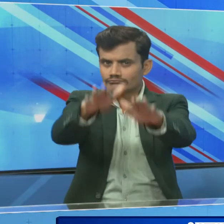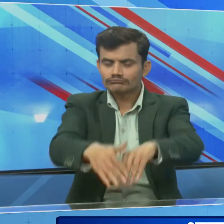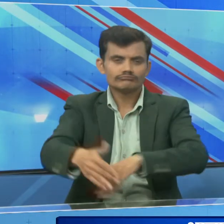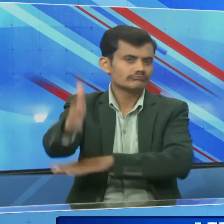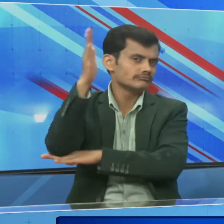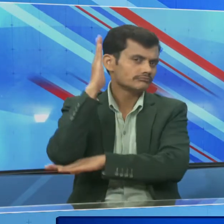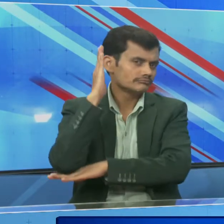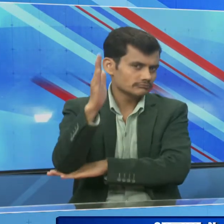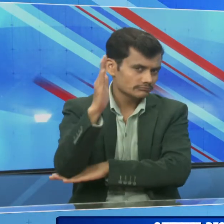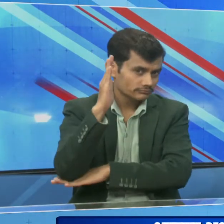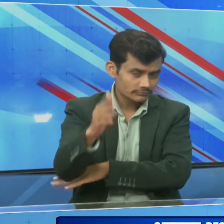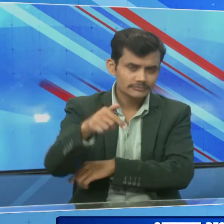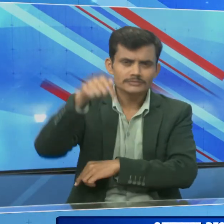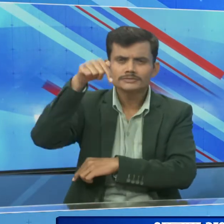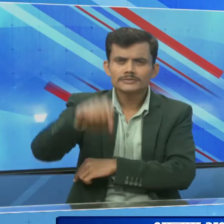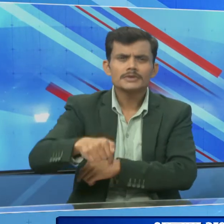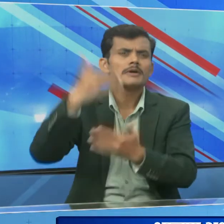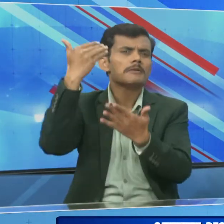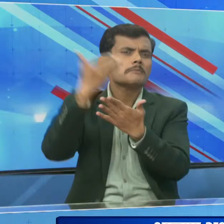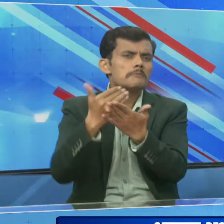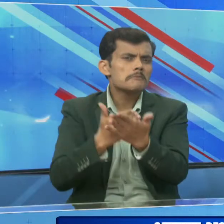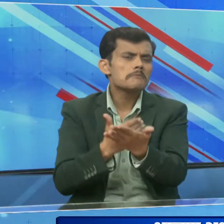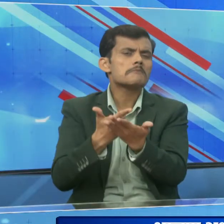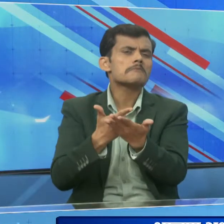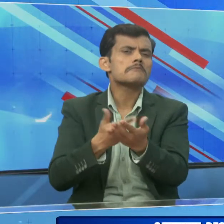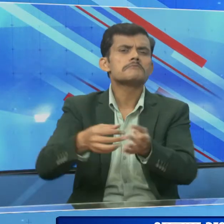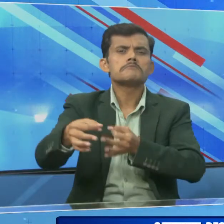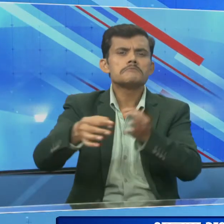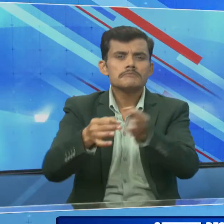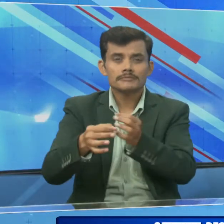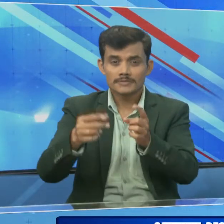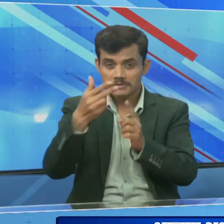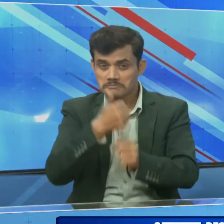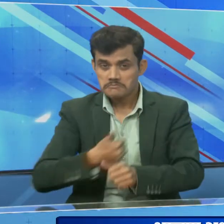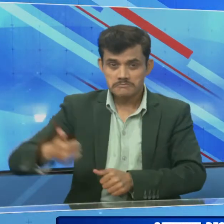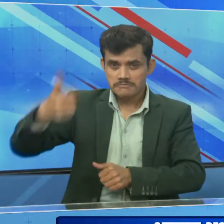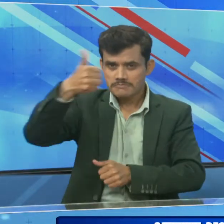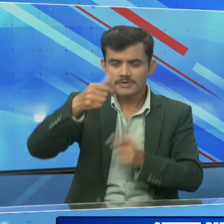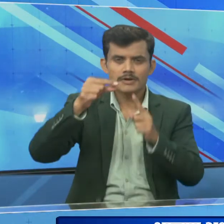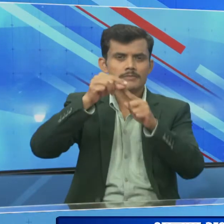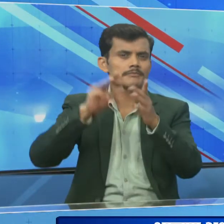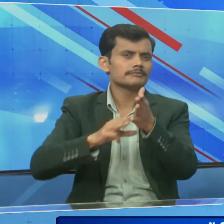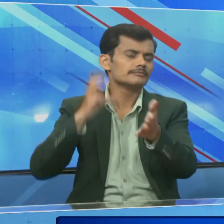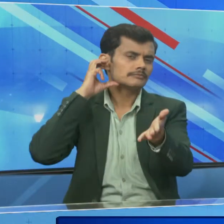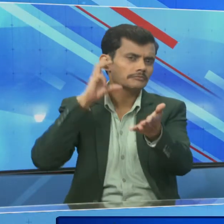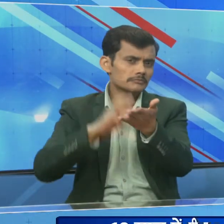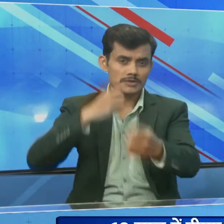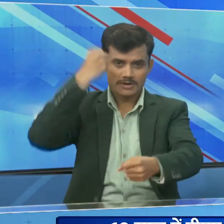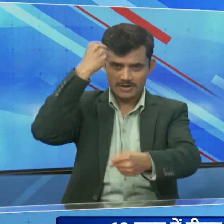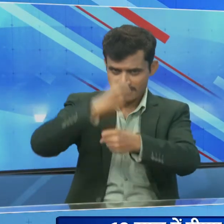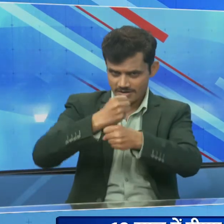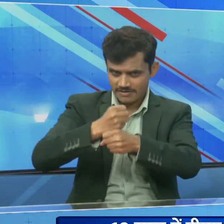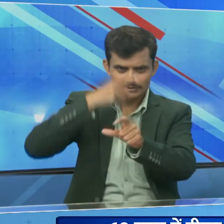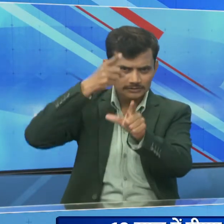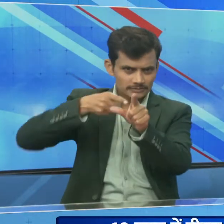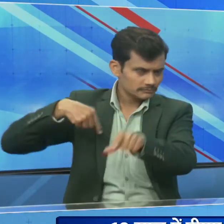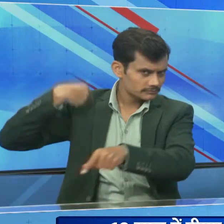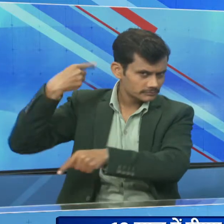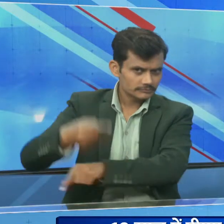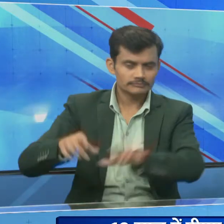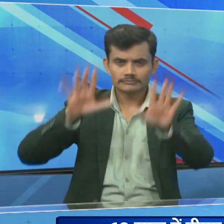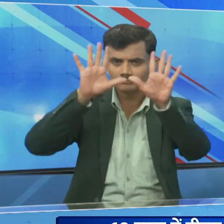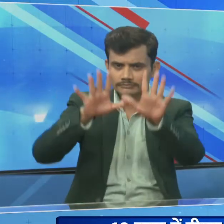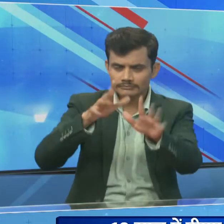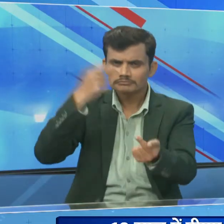शामिल हुए। इस मौके पर जनसभा को संबोधित करते हुए भाजपा अध्यक्ष ने मोदी सरकार द्वारा पिछले 10 सालों में राजनीति